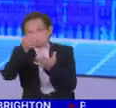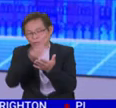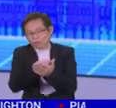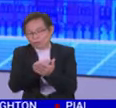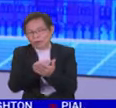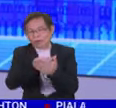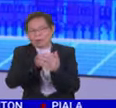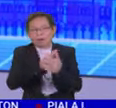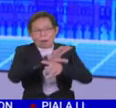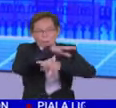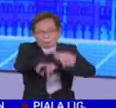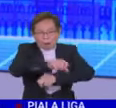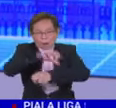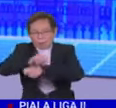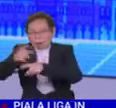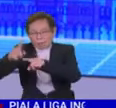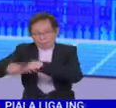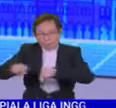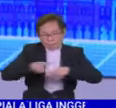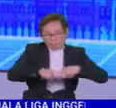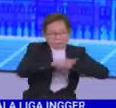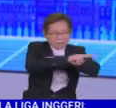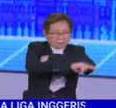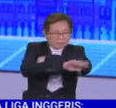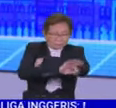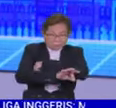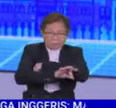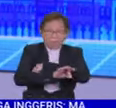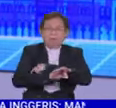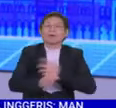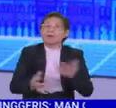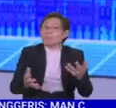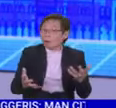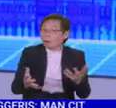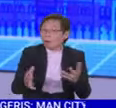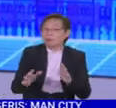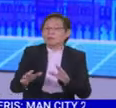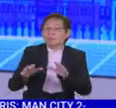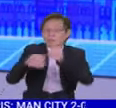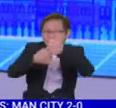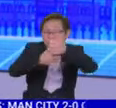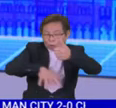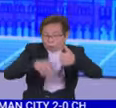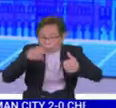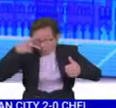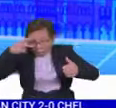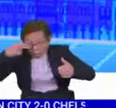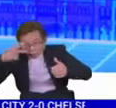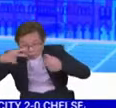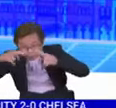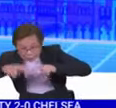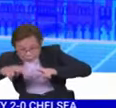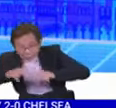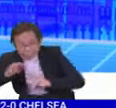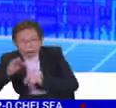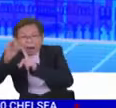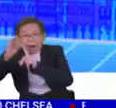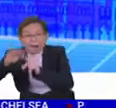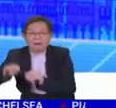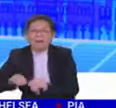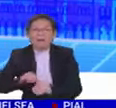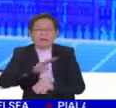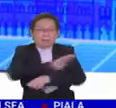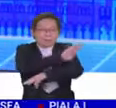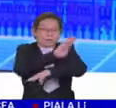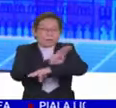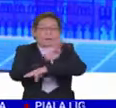RM11.5 juta dalam beberapa operasi berasingan di Negeri Sembilan. Operasi dijalankan pasukan cawangan perisikan dan siasatan khas Gerakan Bukit